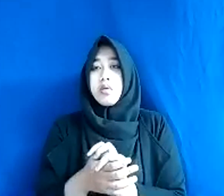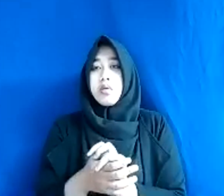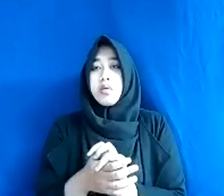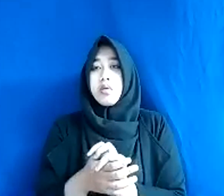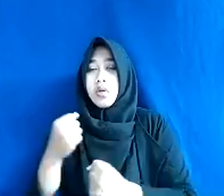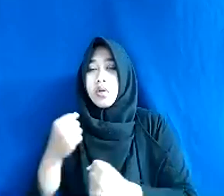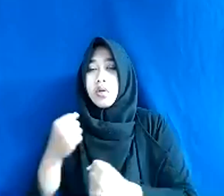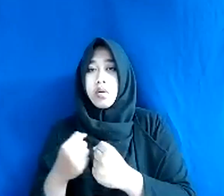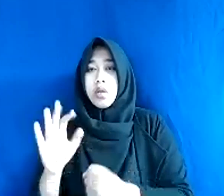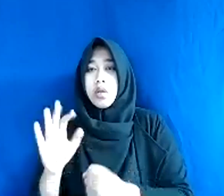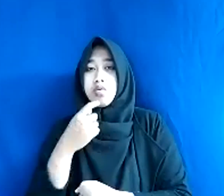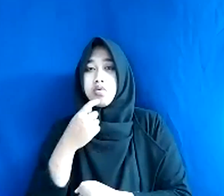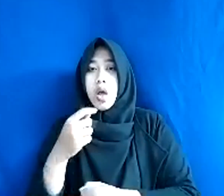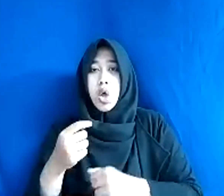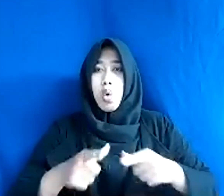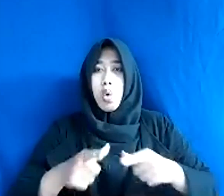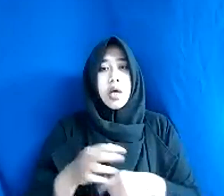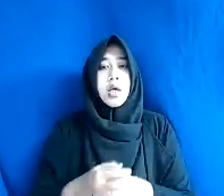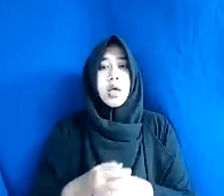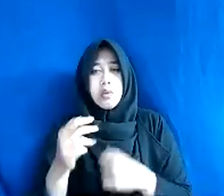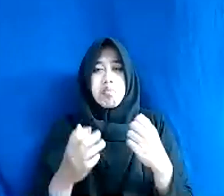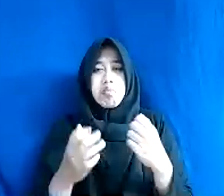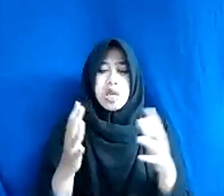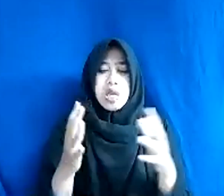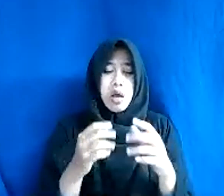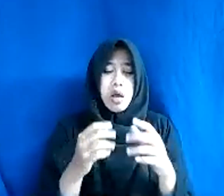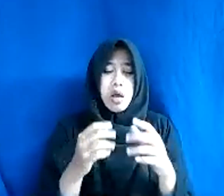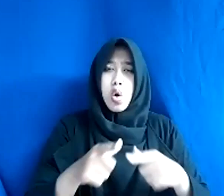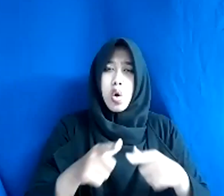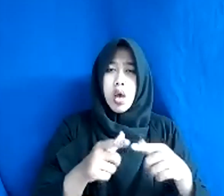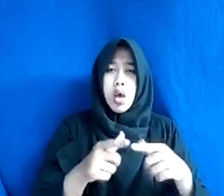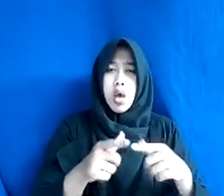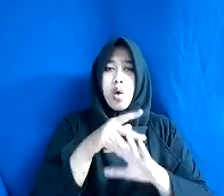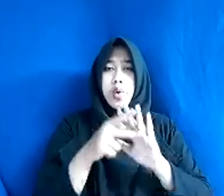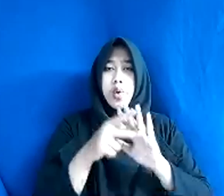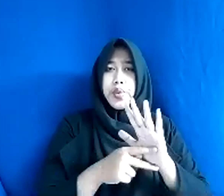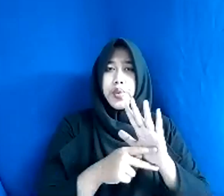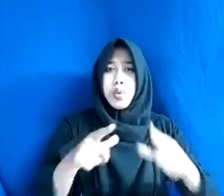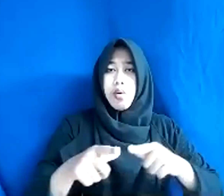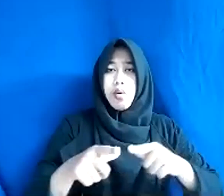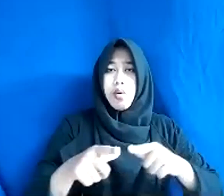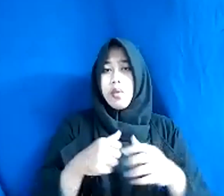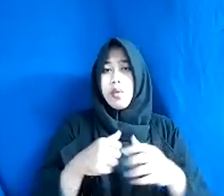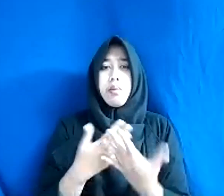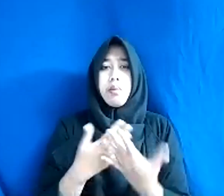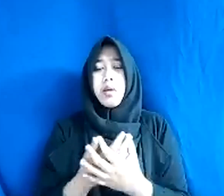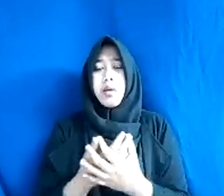banyak perlombaan, program untuk lomba membuat pangan lokal misalnya. Membuat makanan atau membuat roti dari pangan lokal. PKK